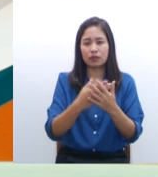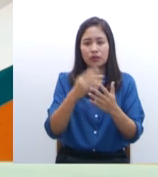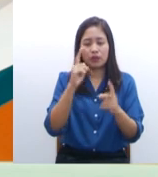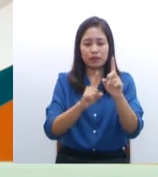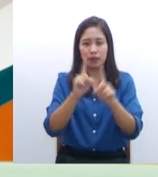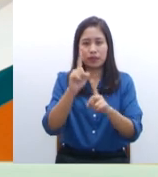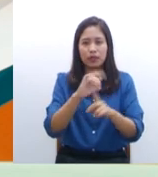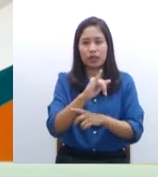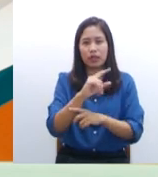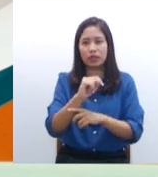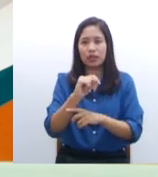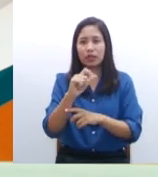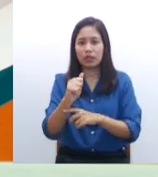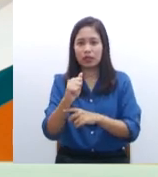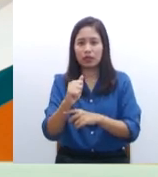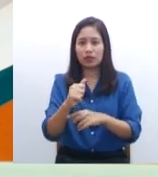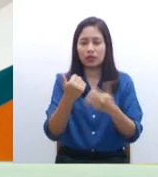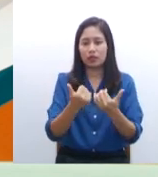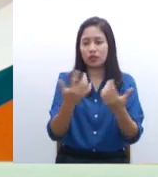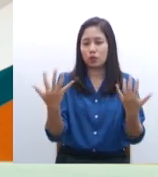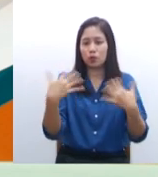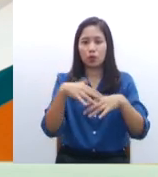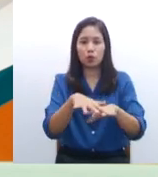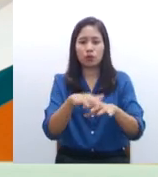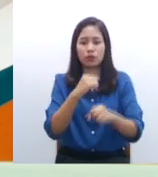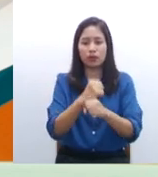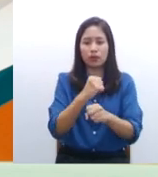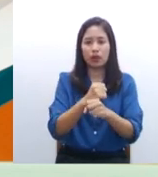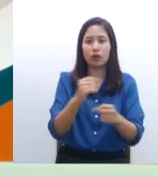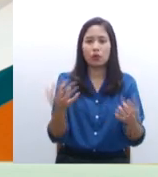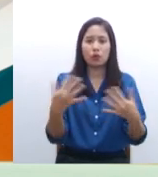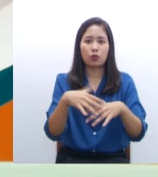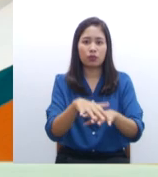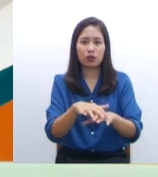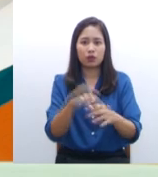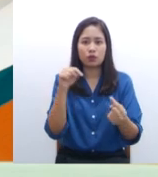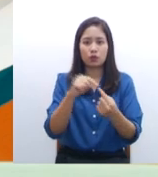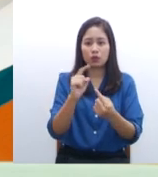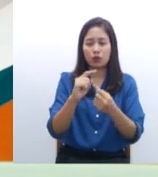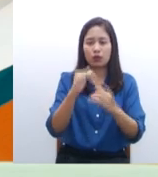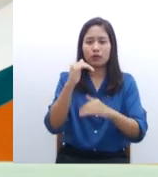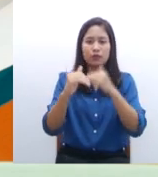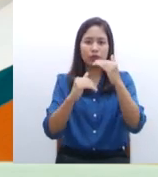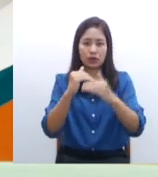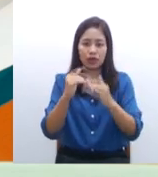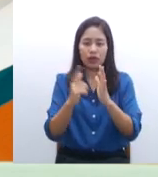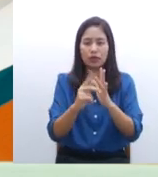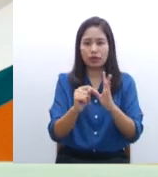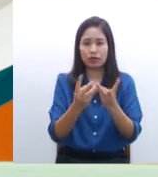ที่ได้ทุกฝ่ายได้มีส่วนร่วมแรงร่วมใจกันในการดำเนินงานนะครับไล่ตั้งแต่เรื่องของสำนักงานปปช.ครับที่ได้เป็นคนคิด